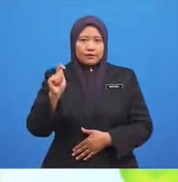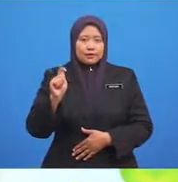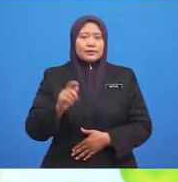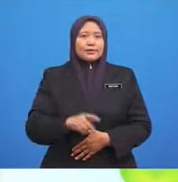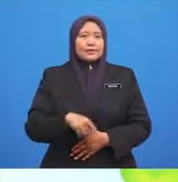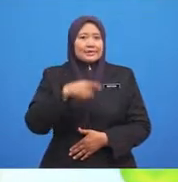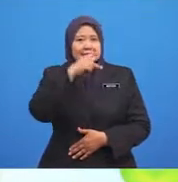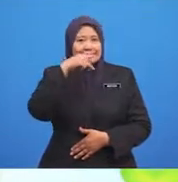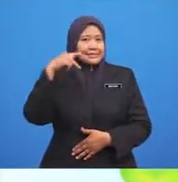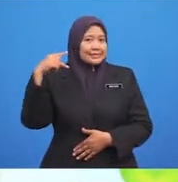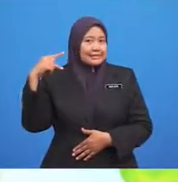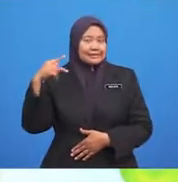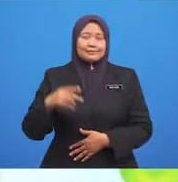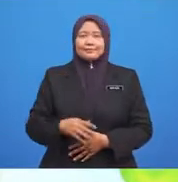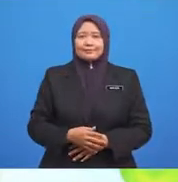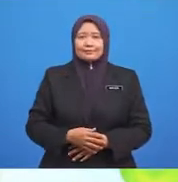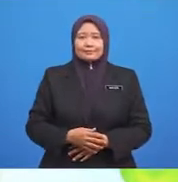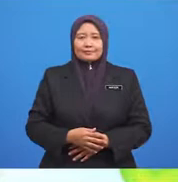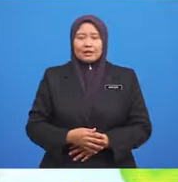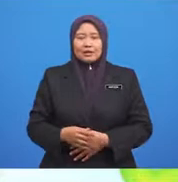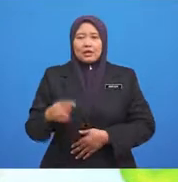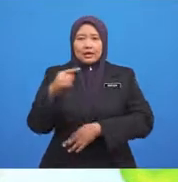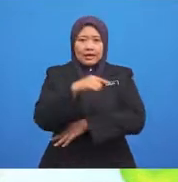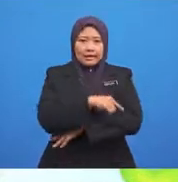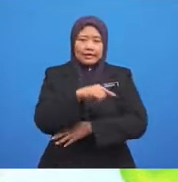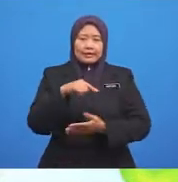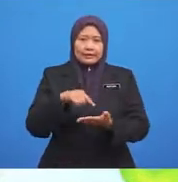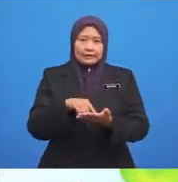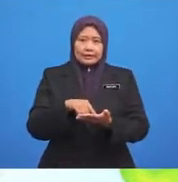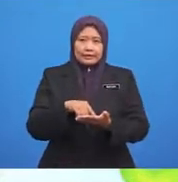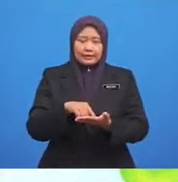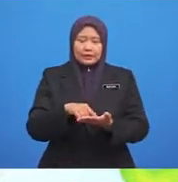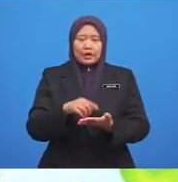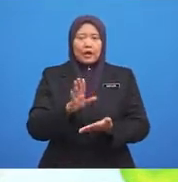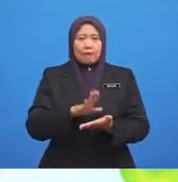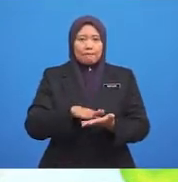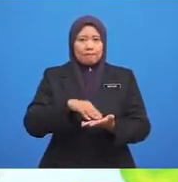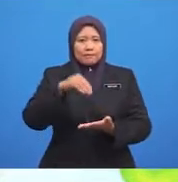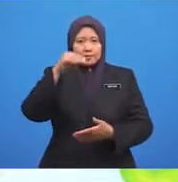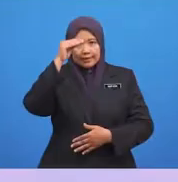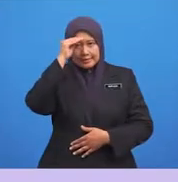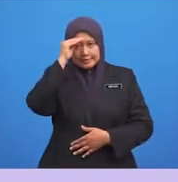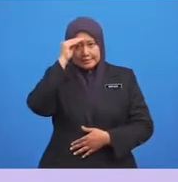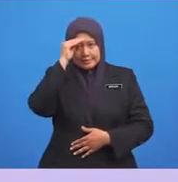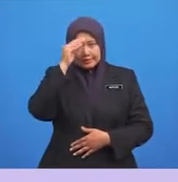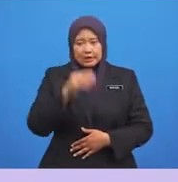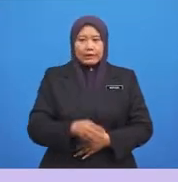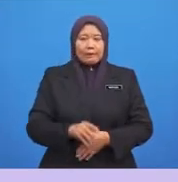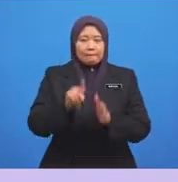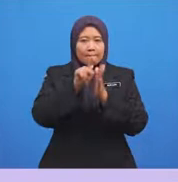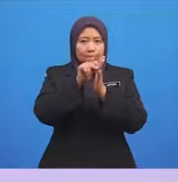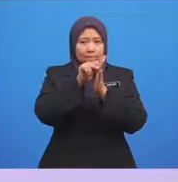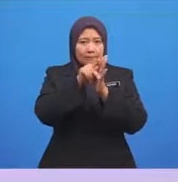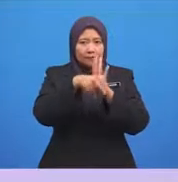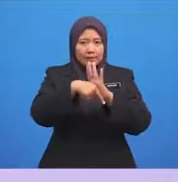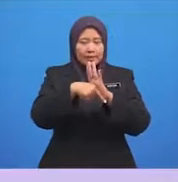Baiklah murid-murid, hari ini kita akan belajar pelajaran tentang peribahasa